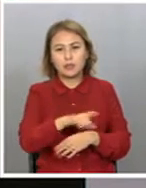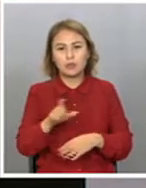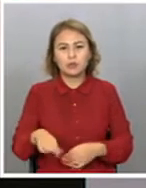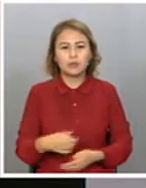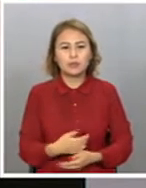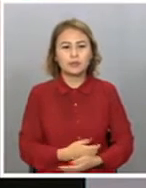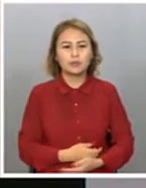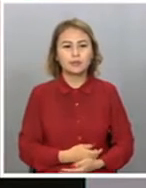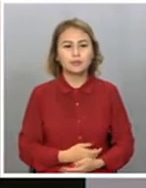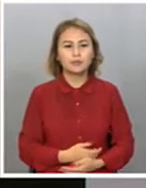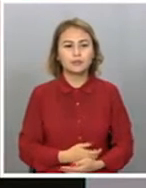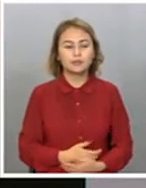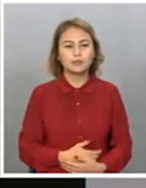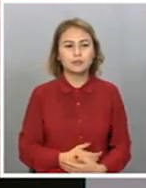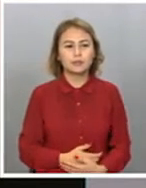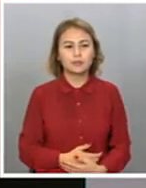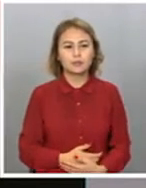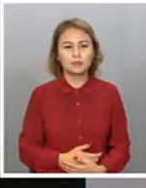взрослых и близких людей».